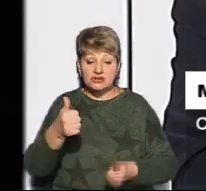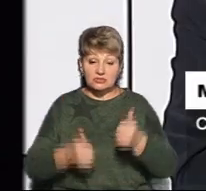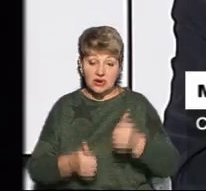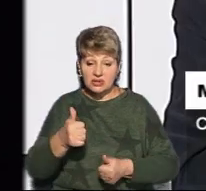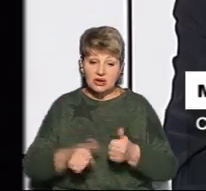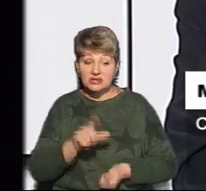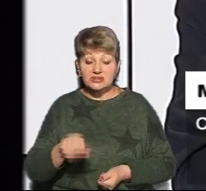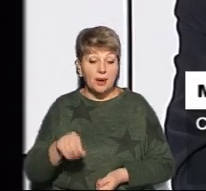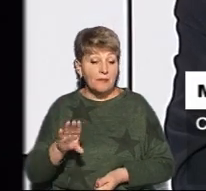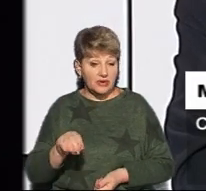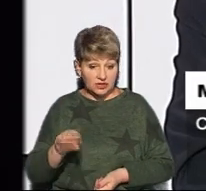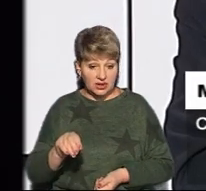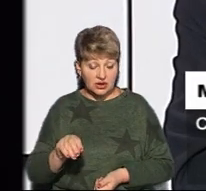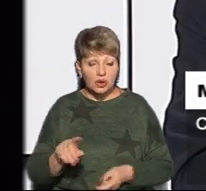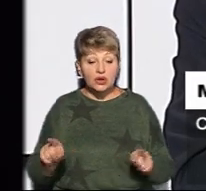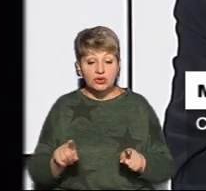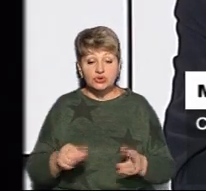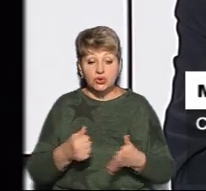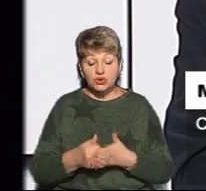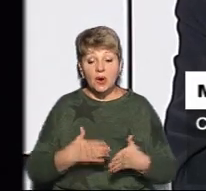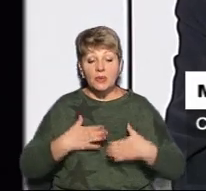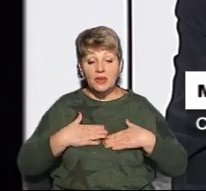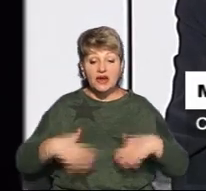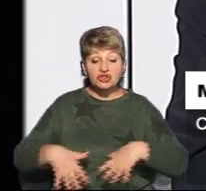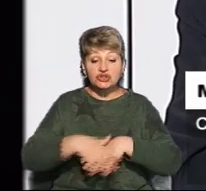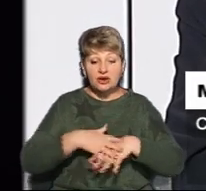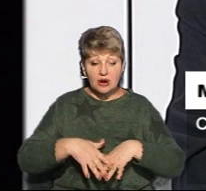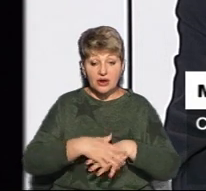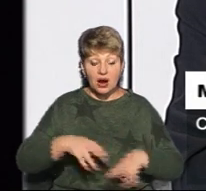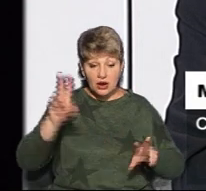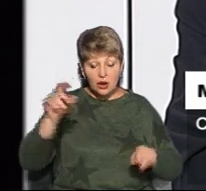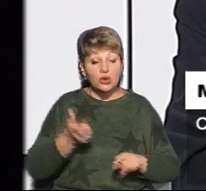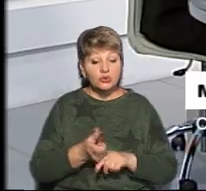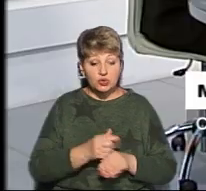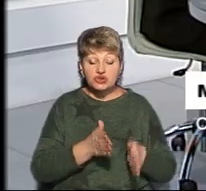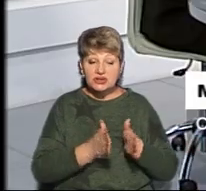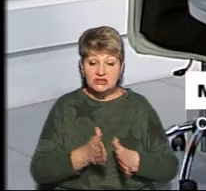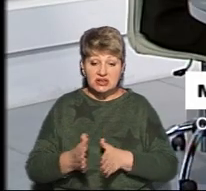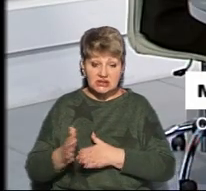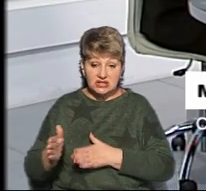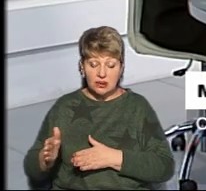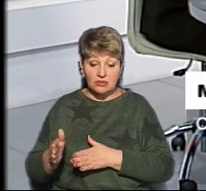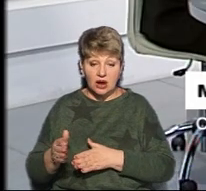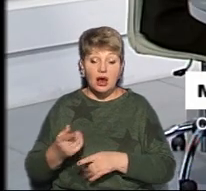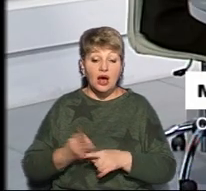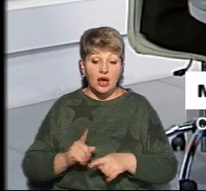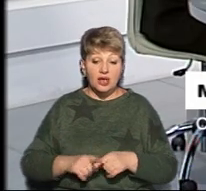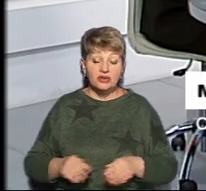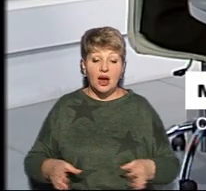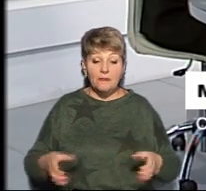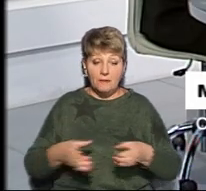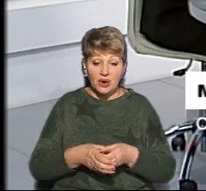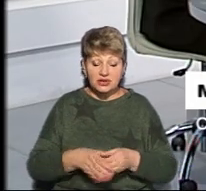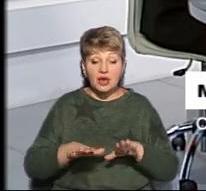мандати. І щодо «Нашого краю», «Наш край» насправді досить системно підійшов до виборів в Україні. Це така типова партія